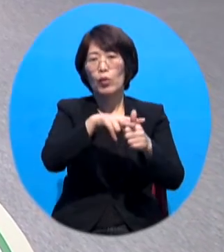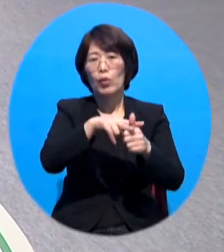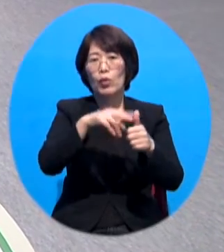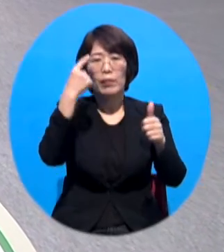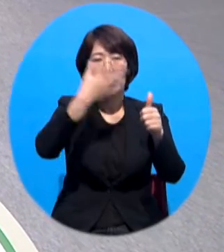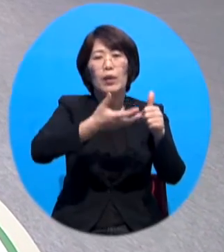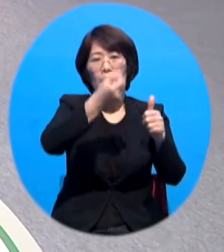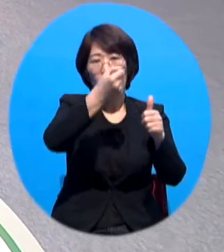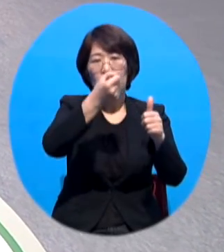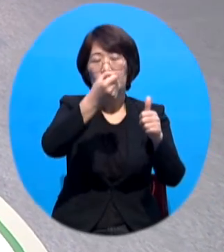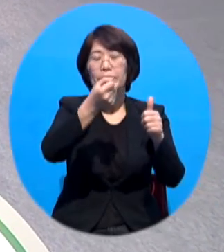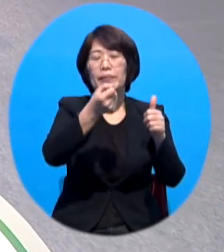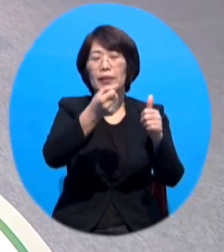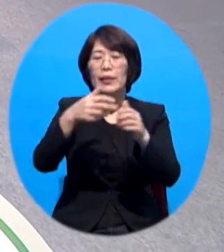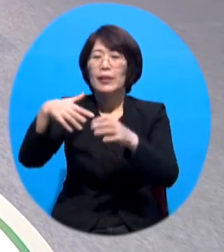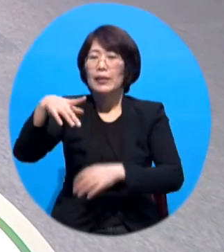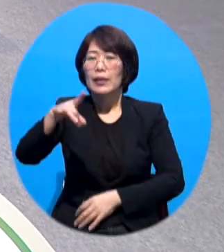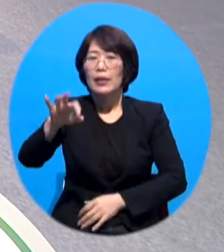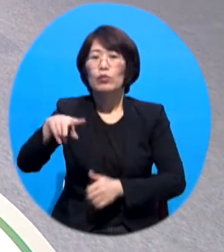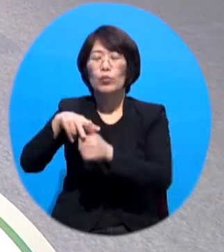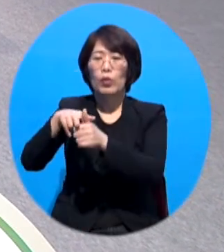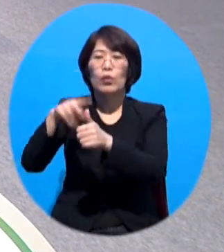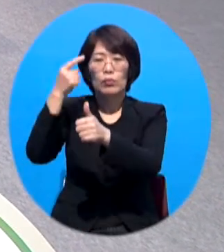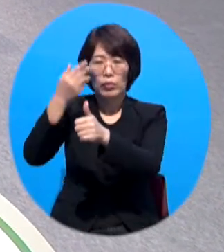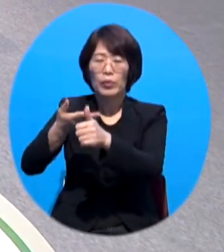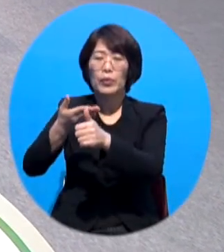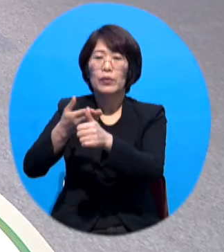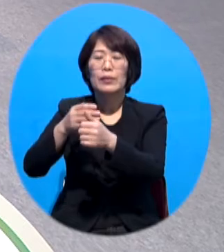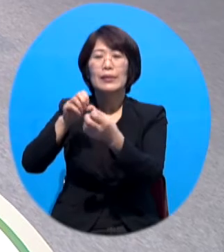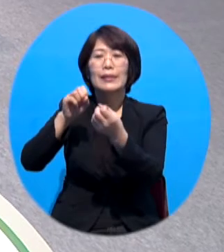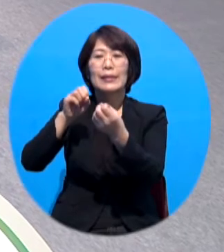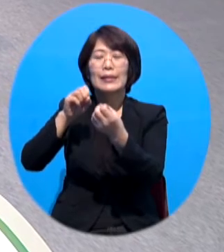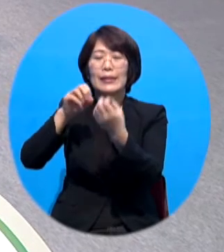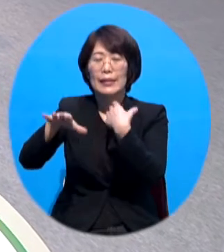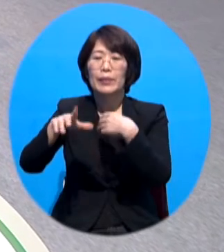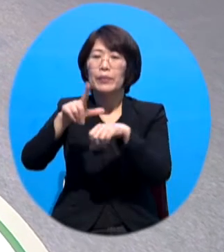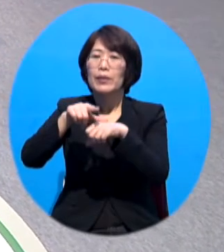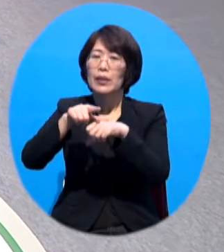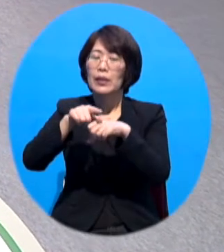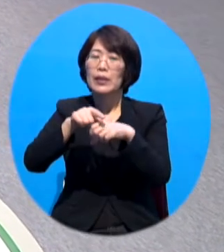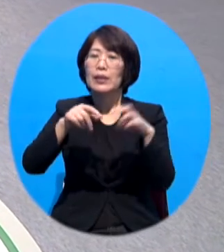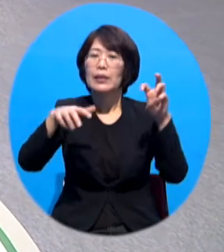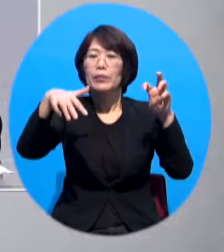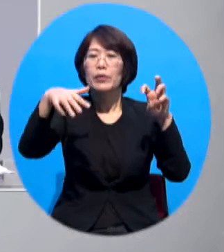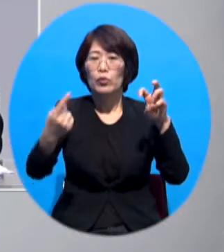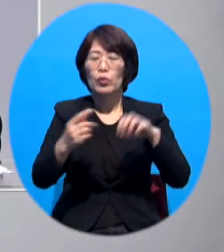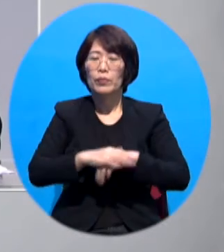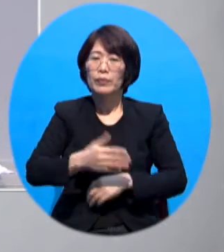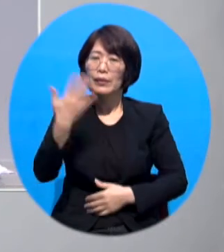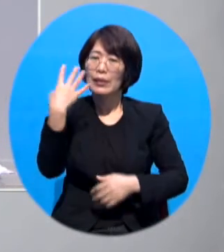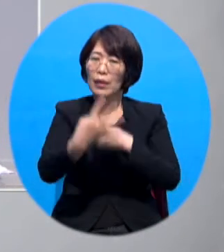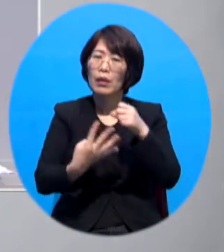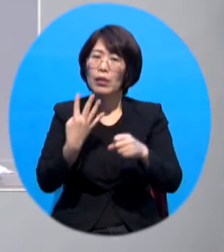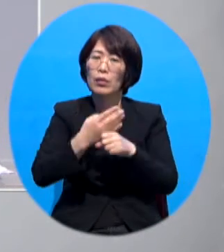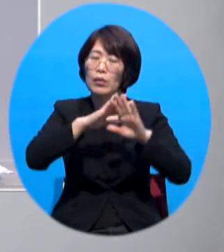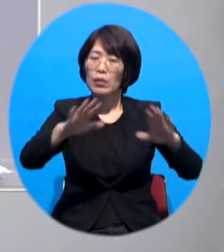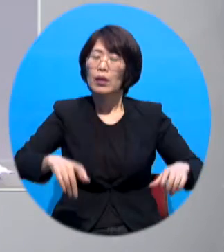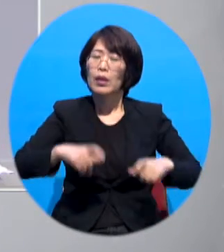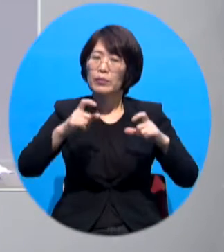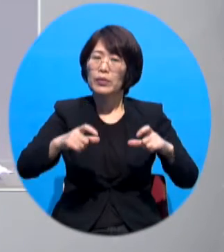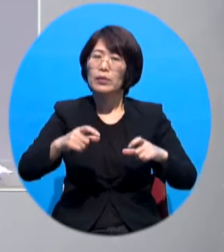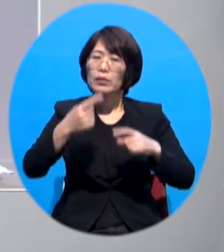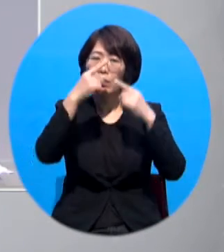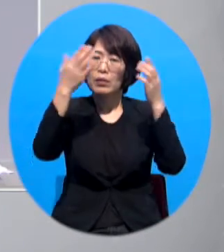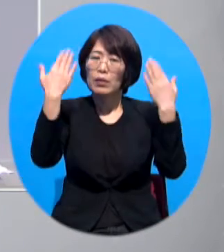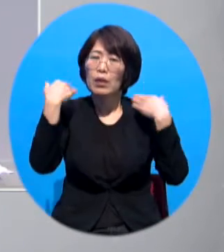드리겠습니다 먼저 장소 궁 후보에게 질문 해주시구요 재무 시간 30초 입니다 예 지난 4년간 천남 의 수능